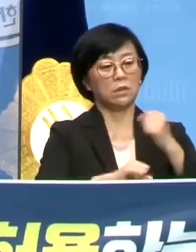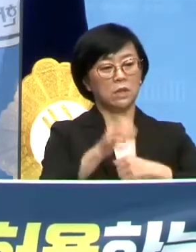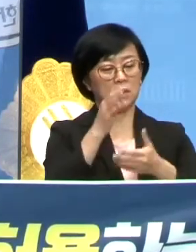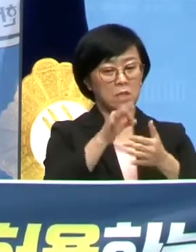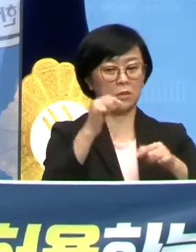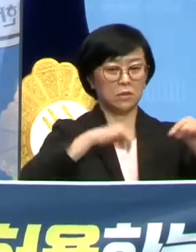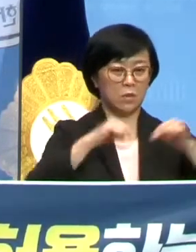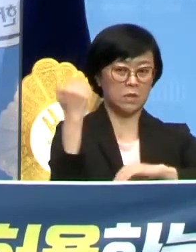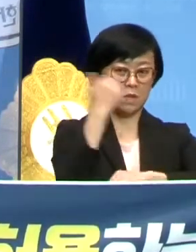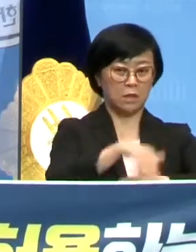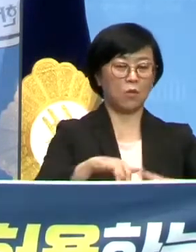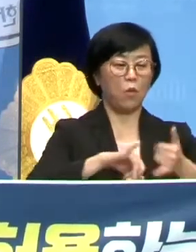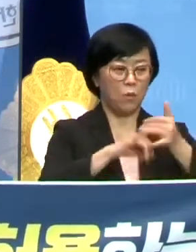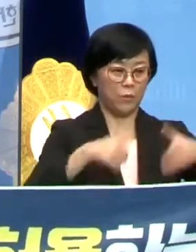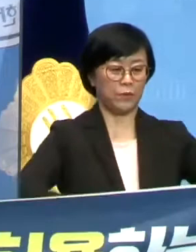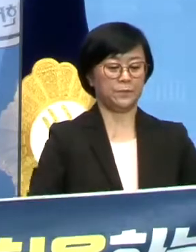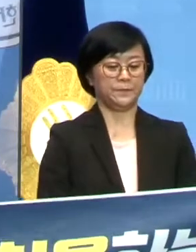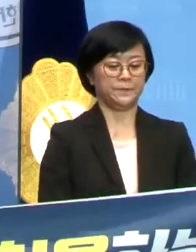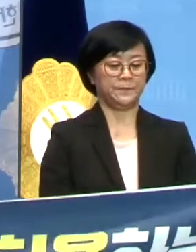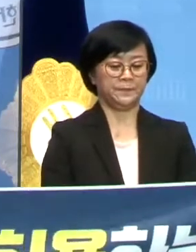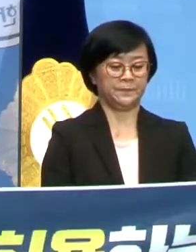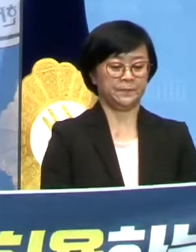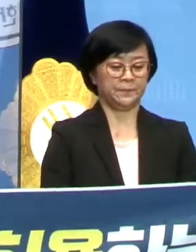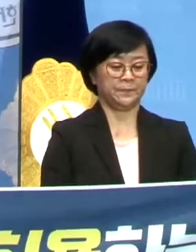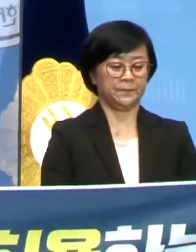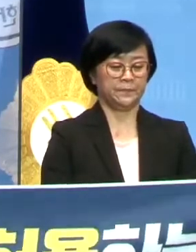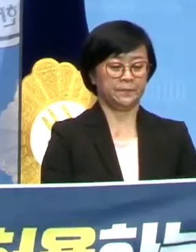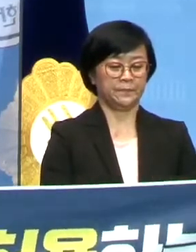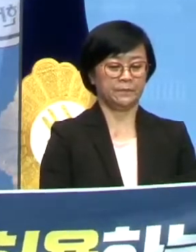정책 임을 명심해야 합니다 감사합니다